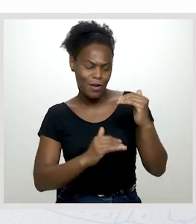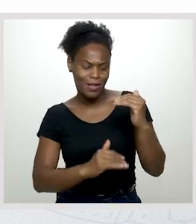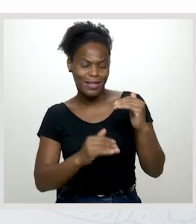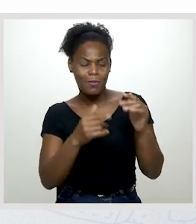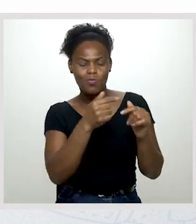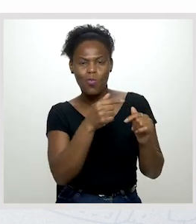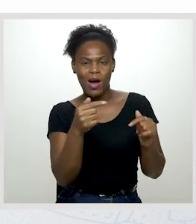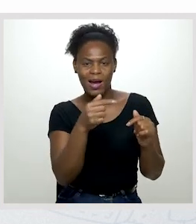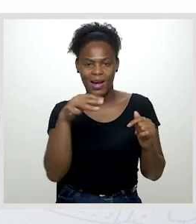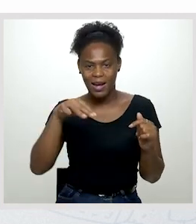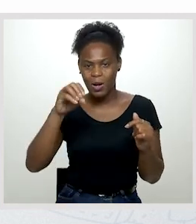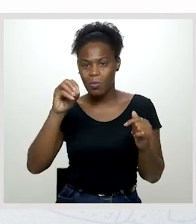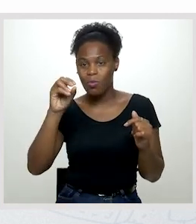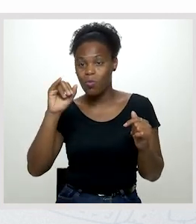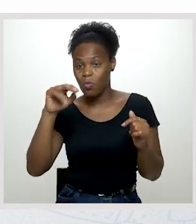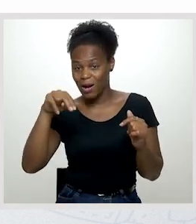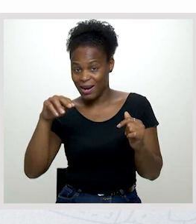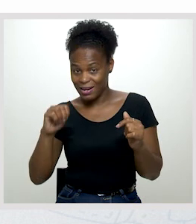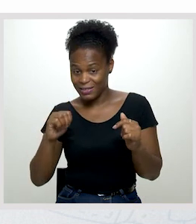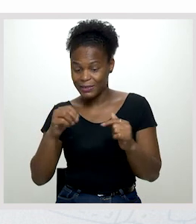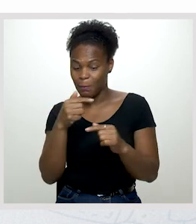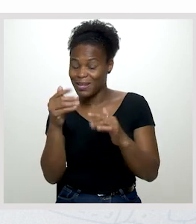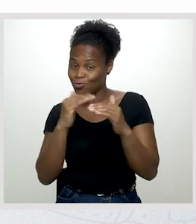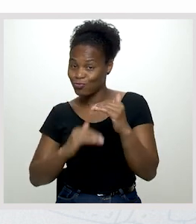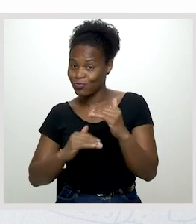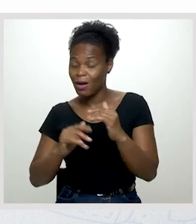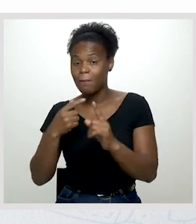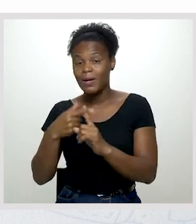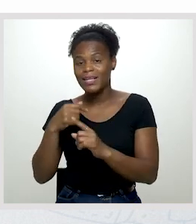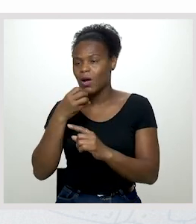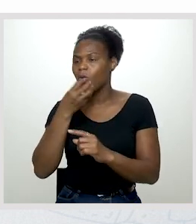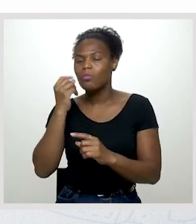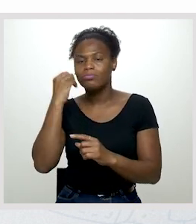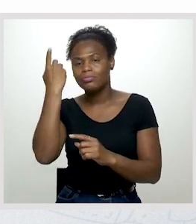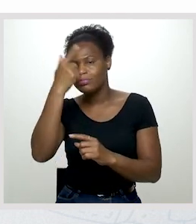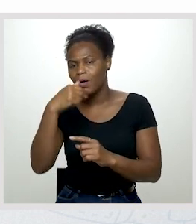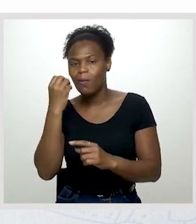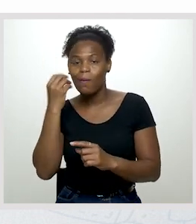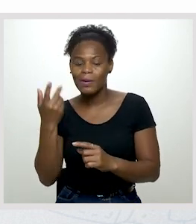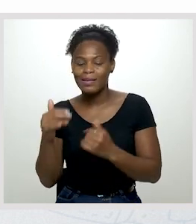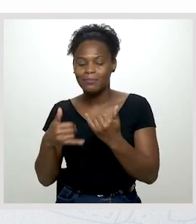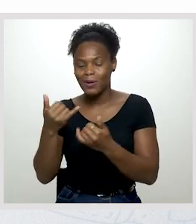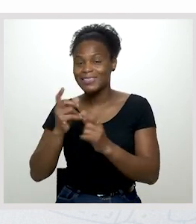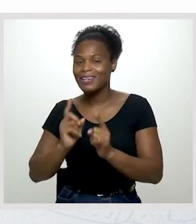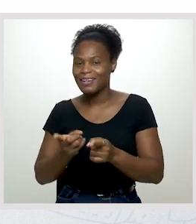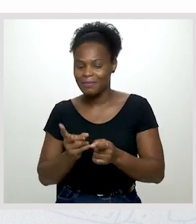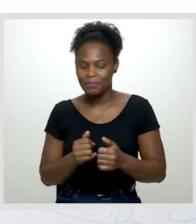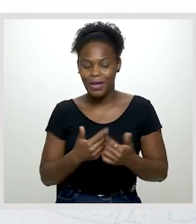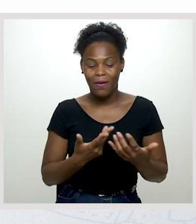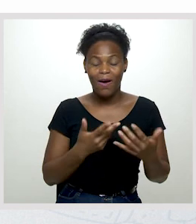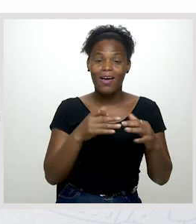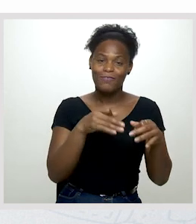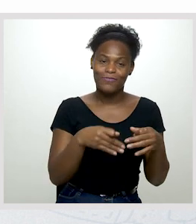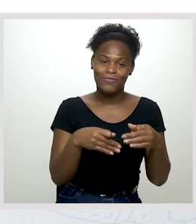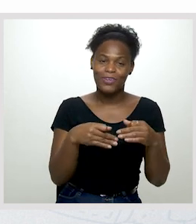symbole c'est moins. On fait moins, après adjectif, après que. Très bien. Et